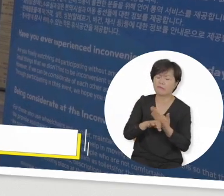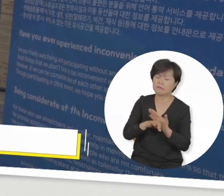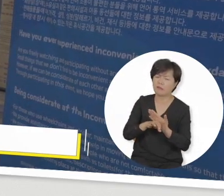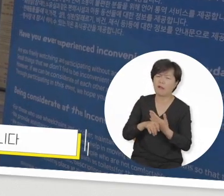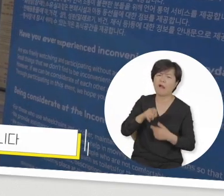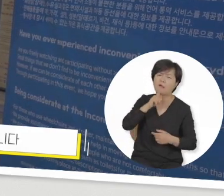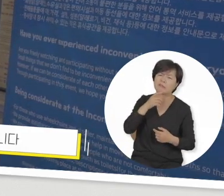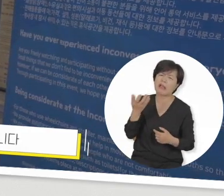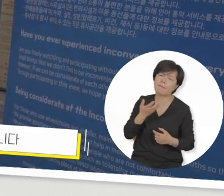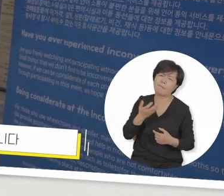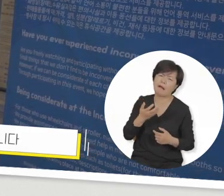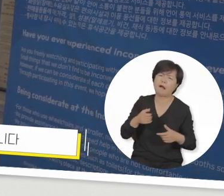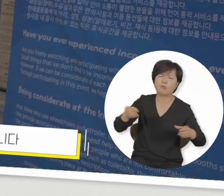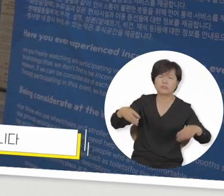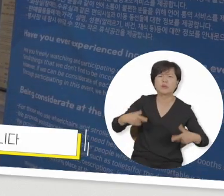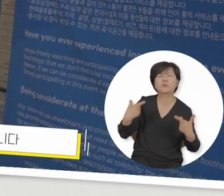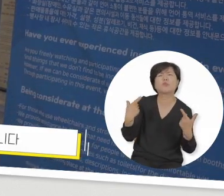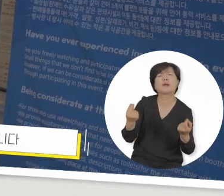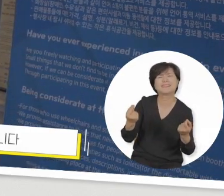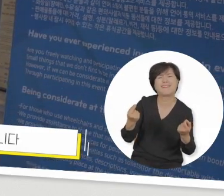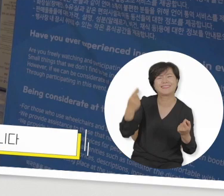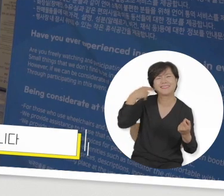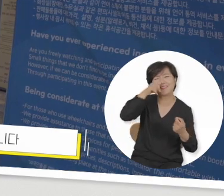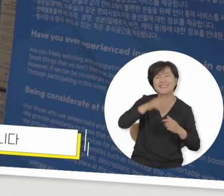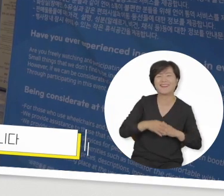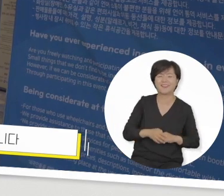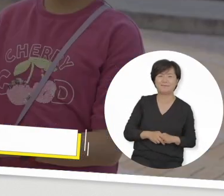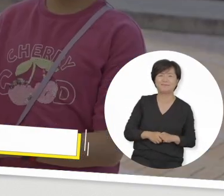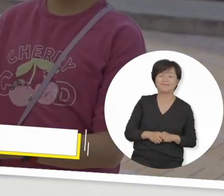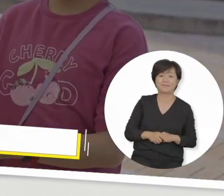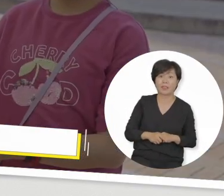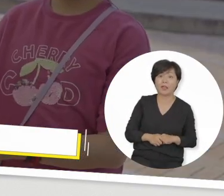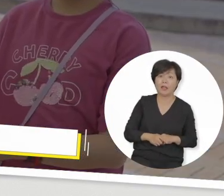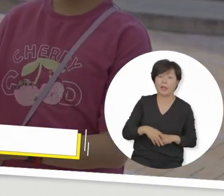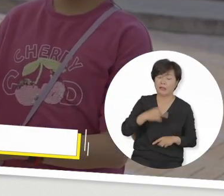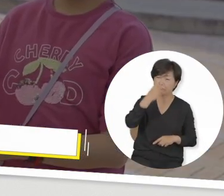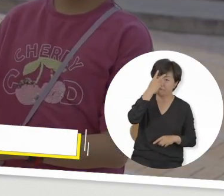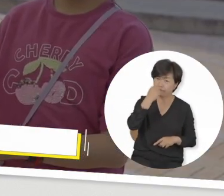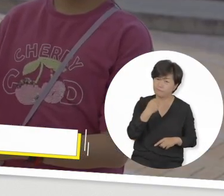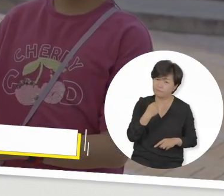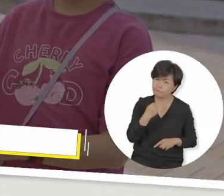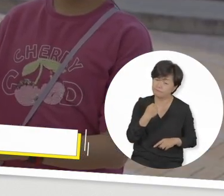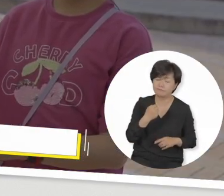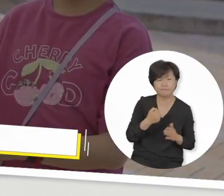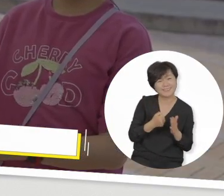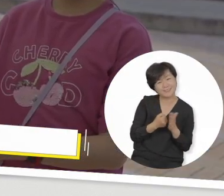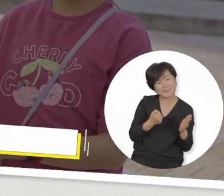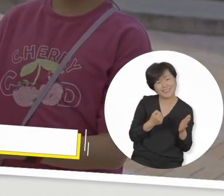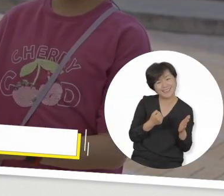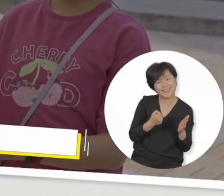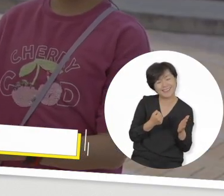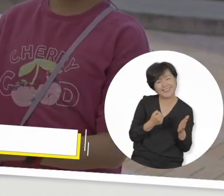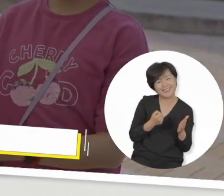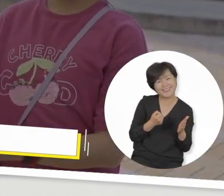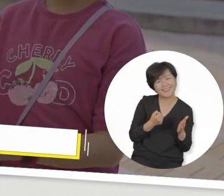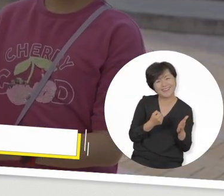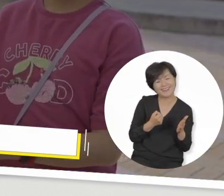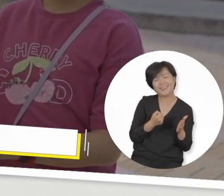타고 있으면은 좀 엉덩이가 많이 아플 것 같다는 생각이 들었습니다. 눈이 안 보이니까